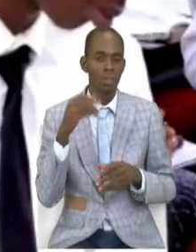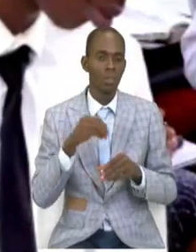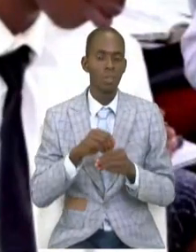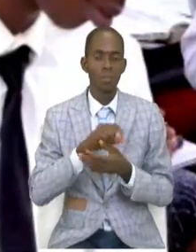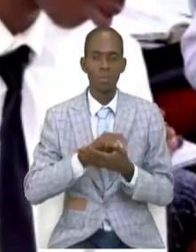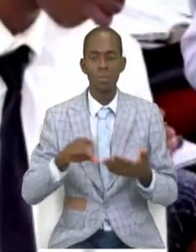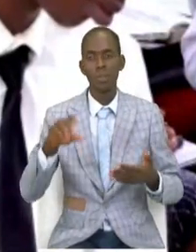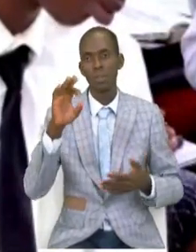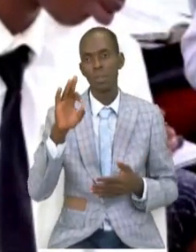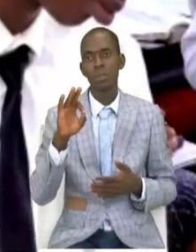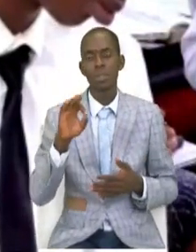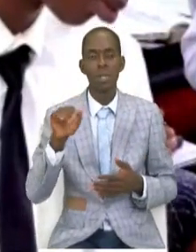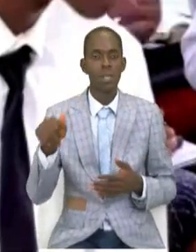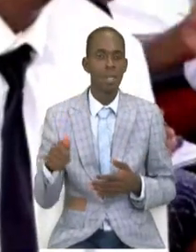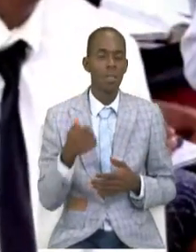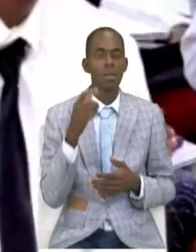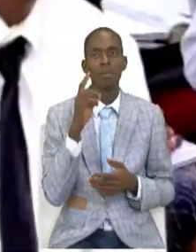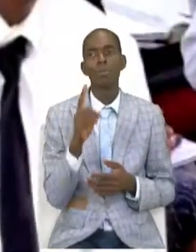Voilà le verset 9.